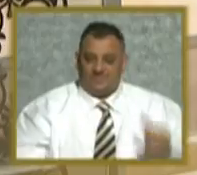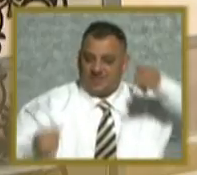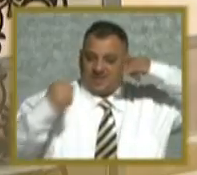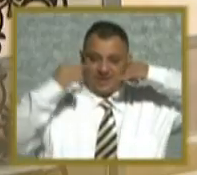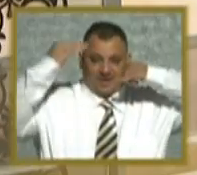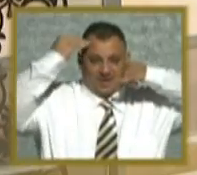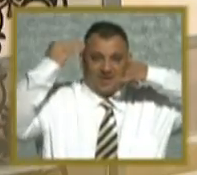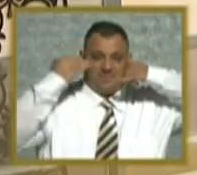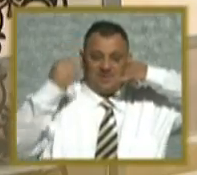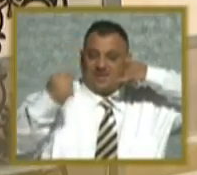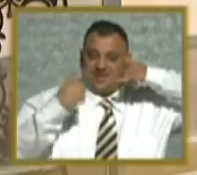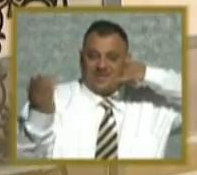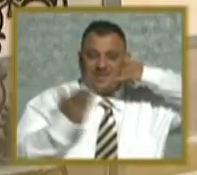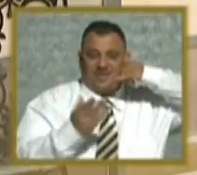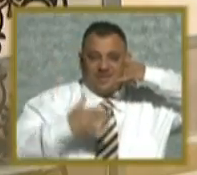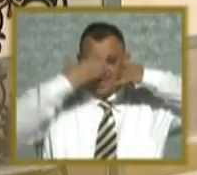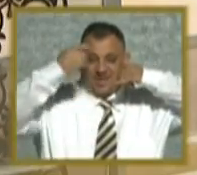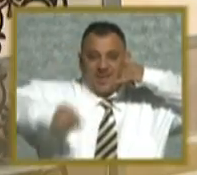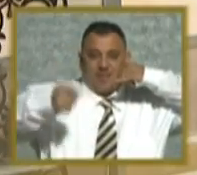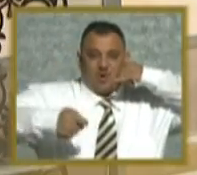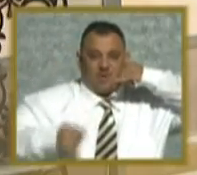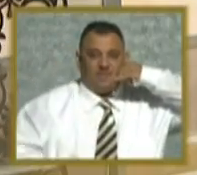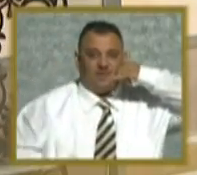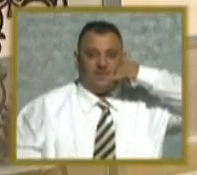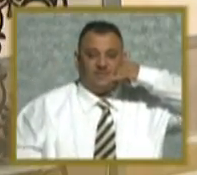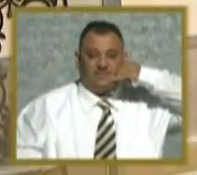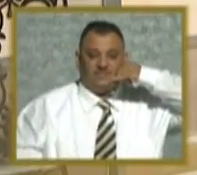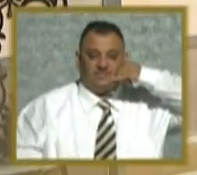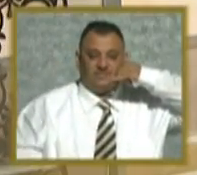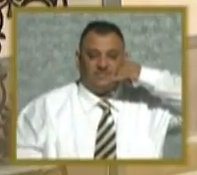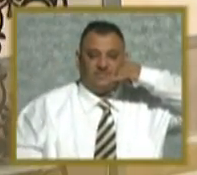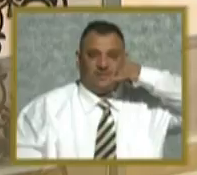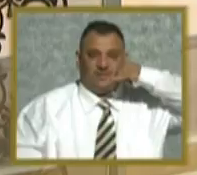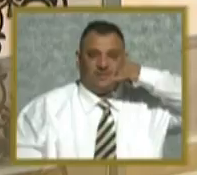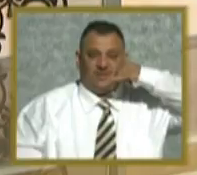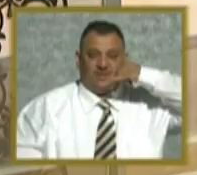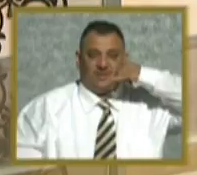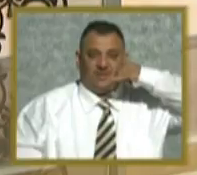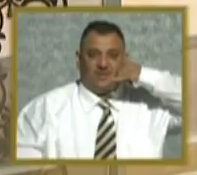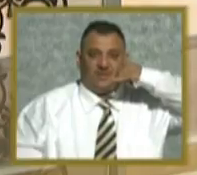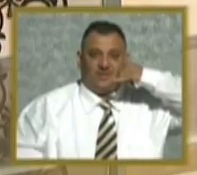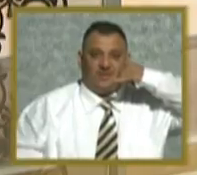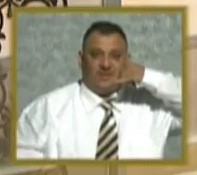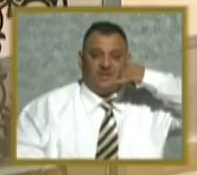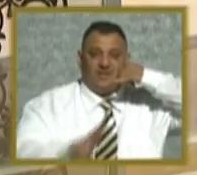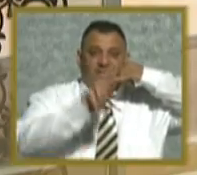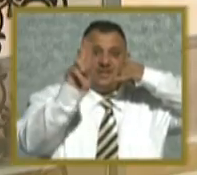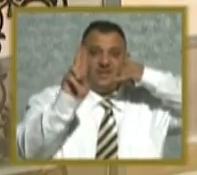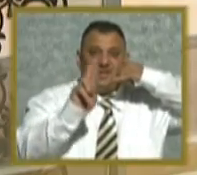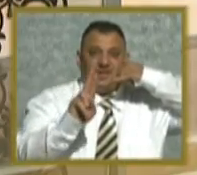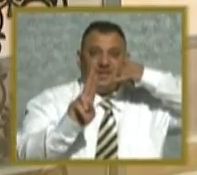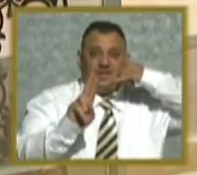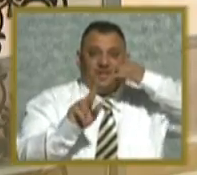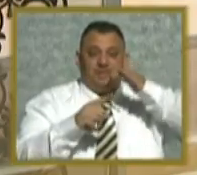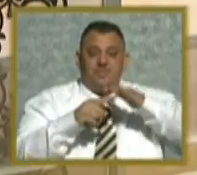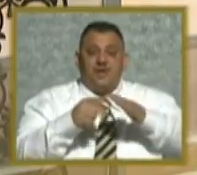تفضلي. السلام عليكم. عليكم السلام ورحمة الله. انا بنسأل عن التنظيم